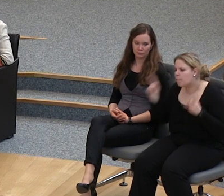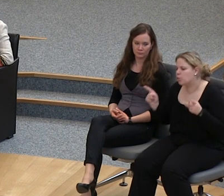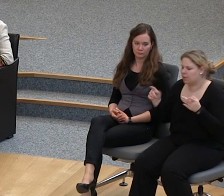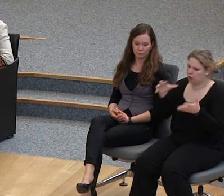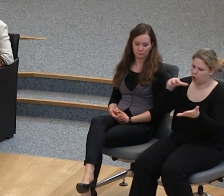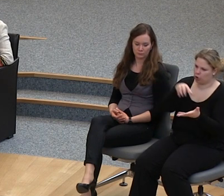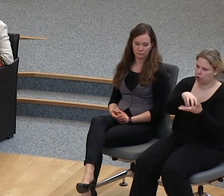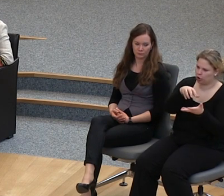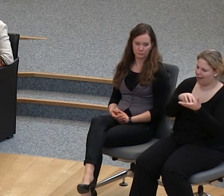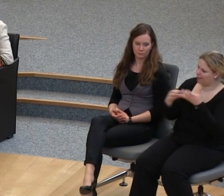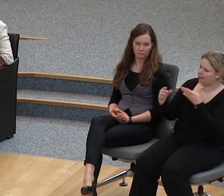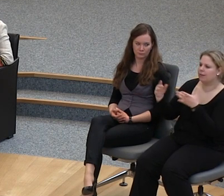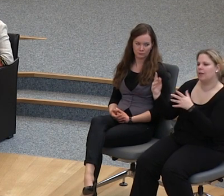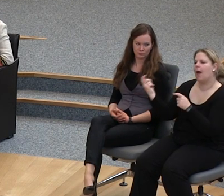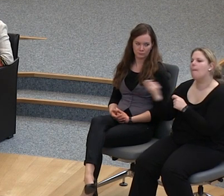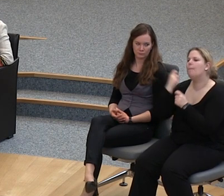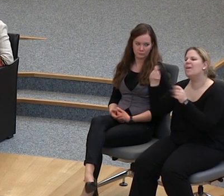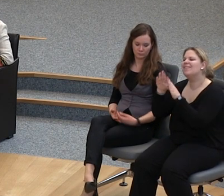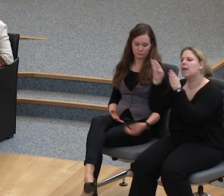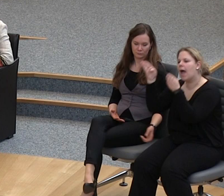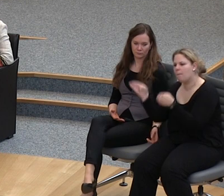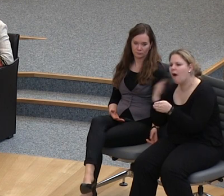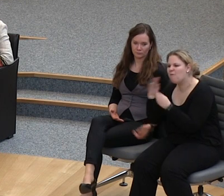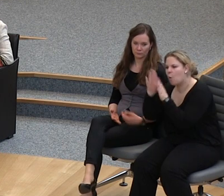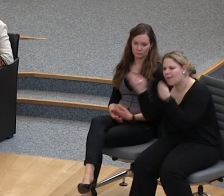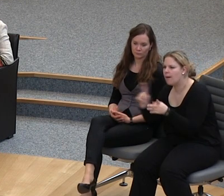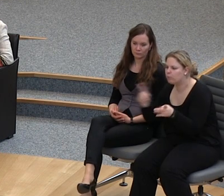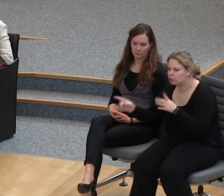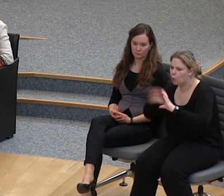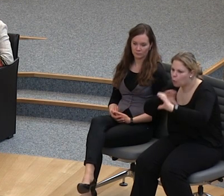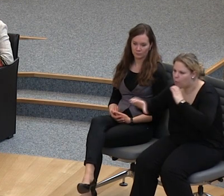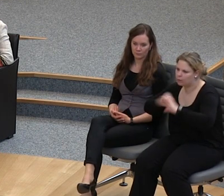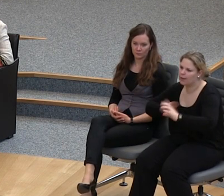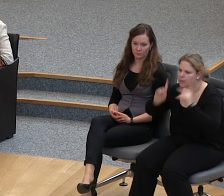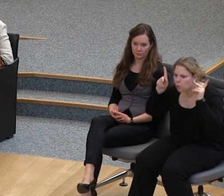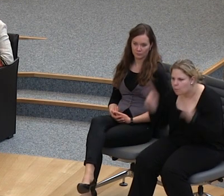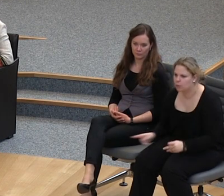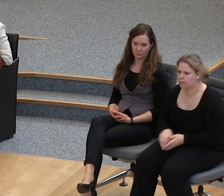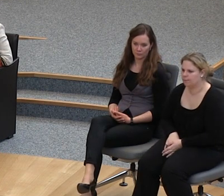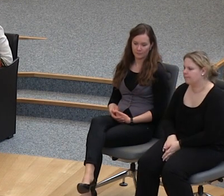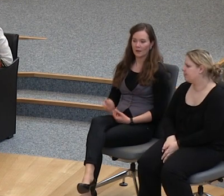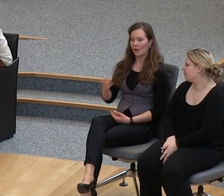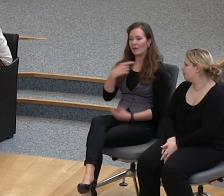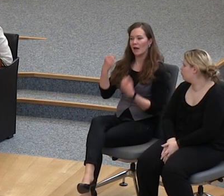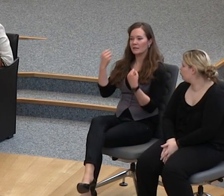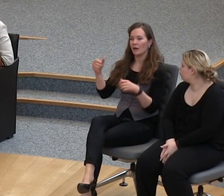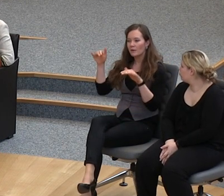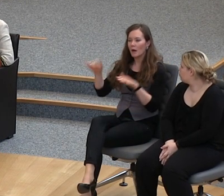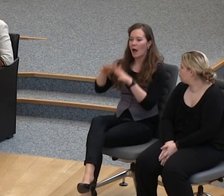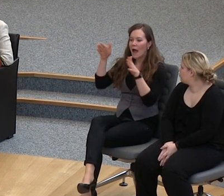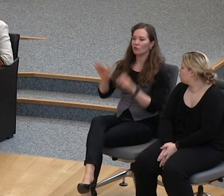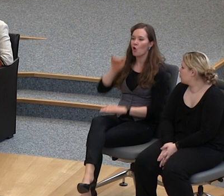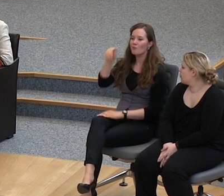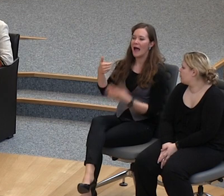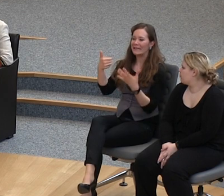ermöglichen. Und da gehen wir davon aus, dass bei einer Einrichtung mit über 60 Plätzen eine solche Möglichkeit nicht